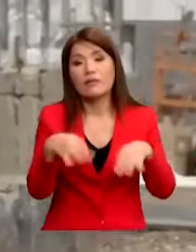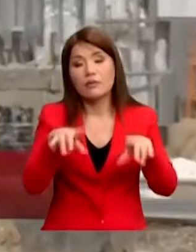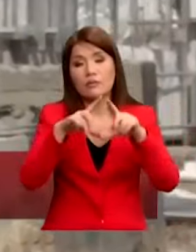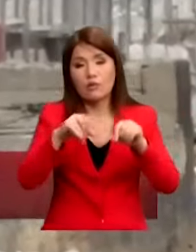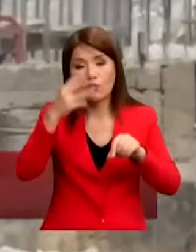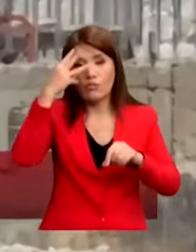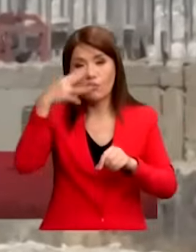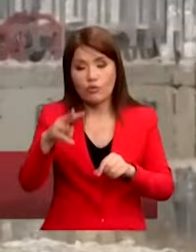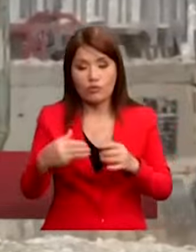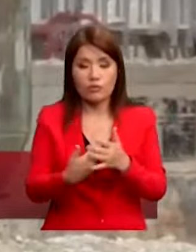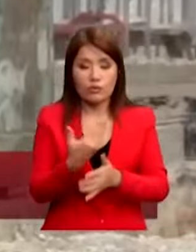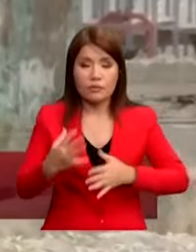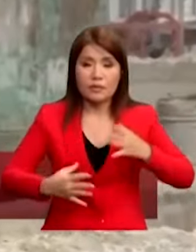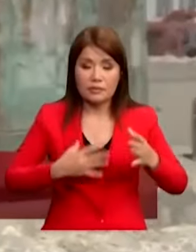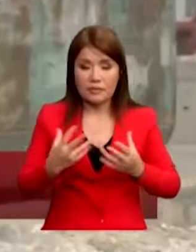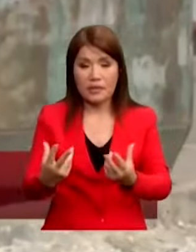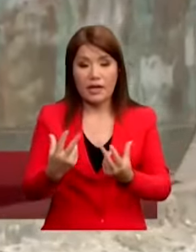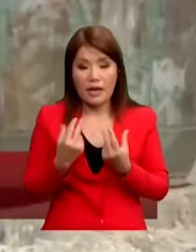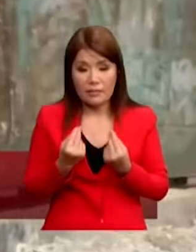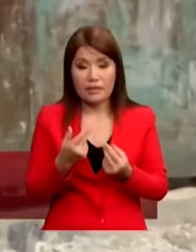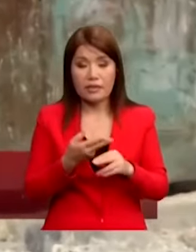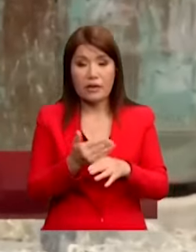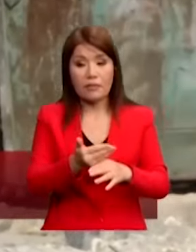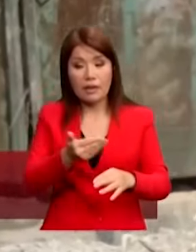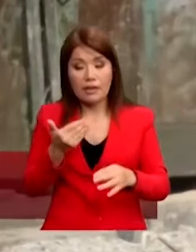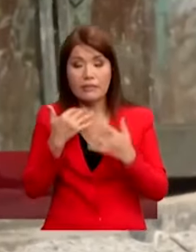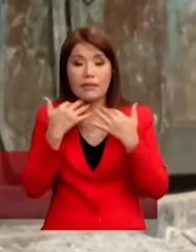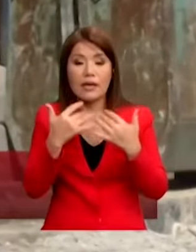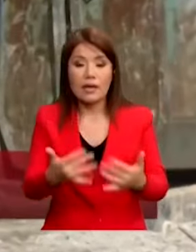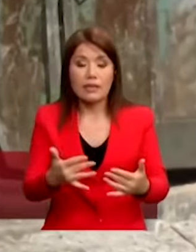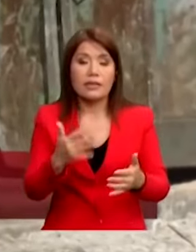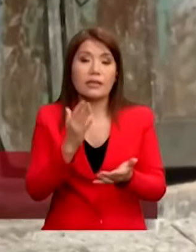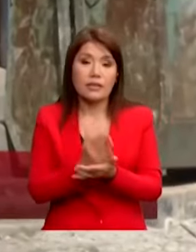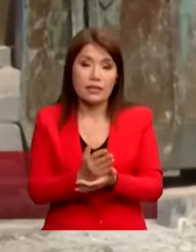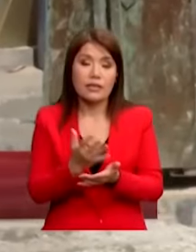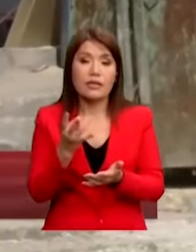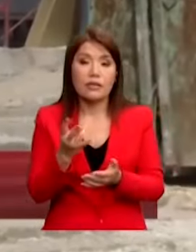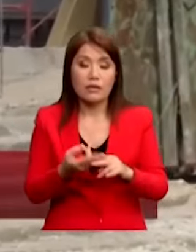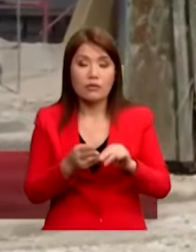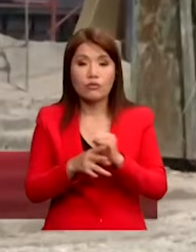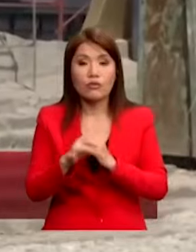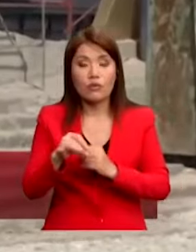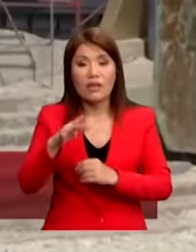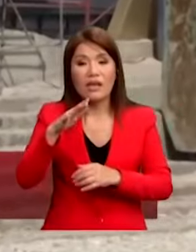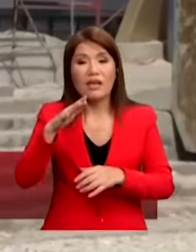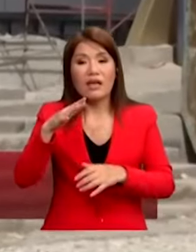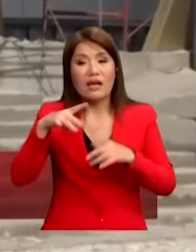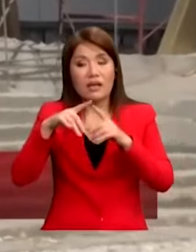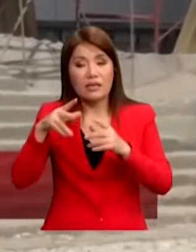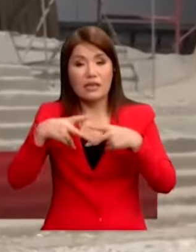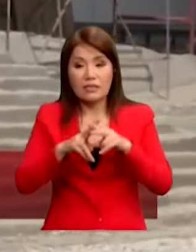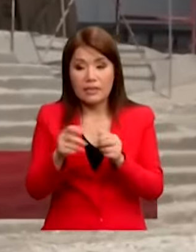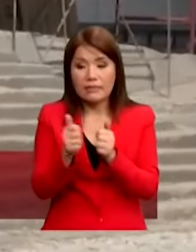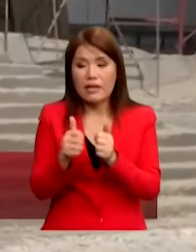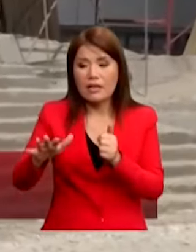заманауи стилде жабдықталады деп уәде етілгендіктен ашылмай жатып сұранысқа ие болғанға ұқсайды. Бір жағынан Астананың сол жағалауындағы